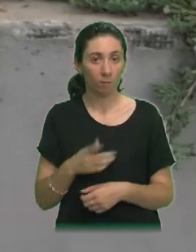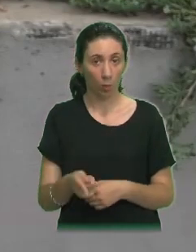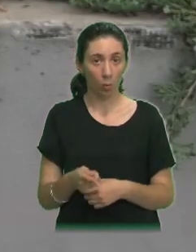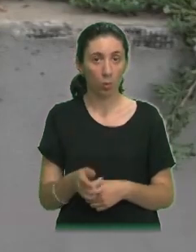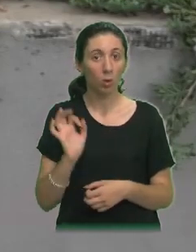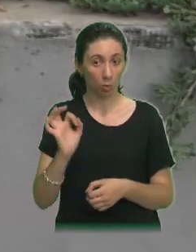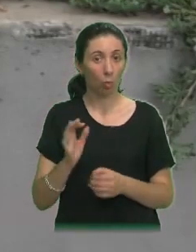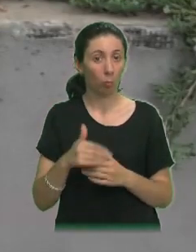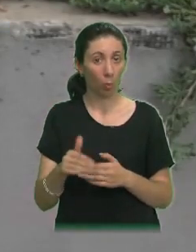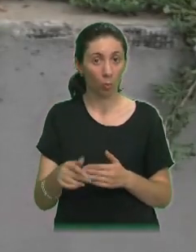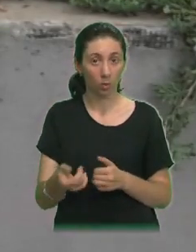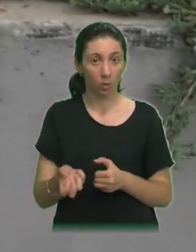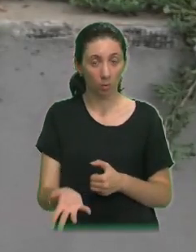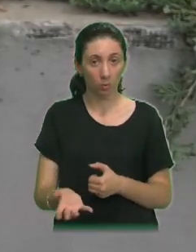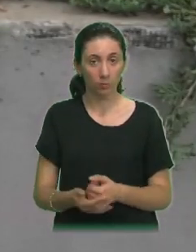u glukih